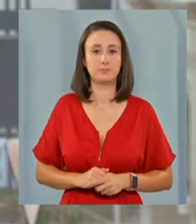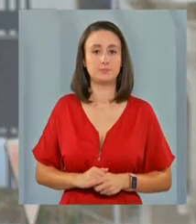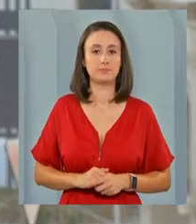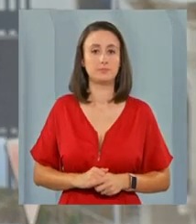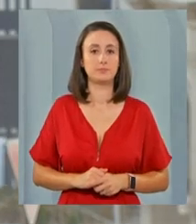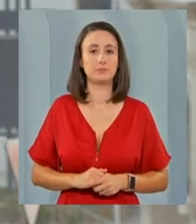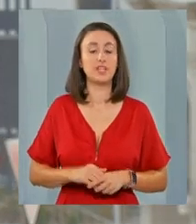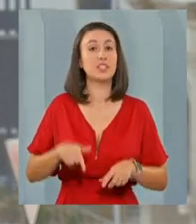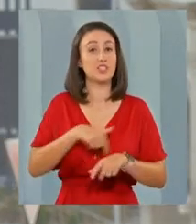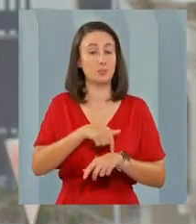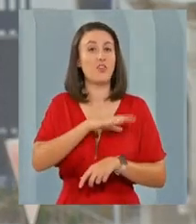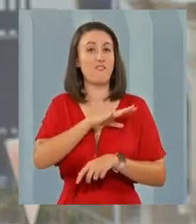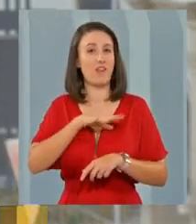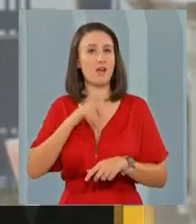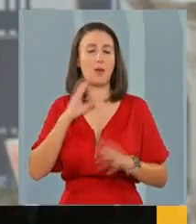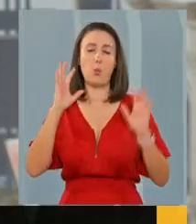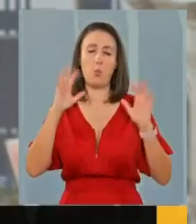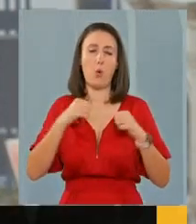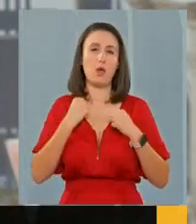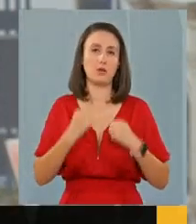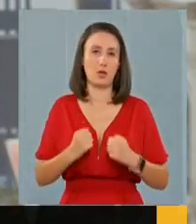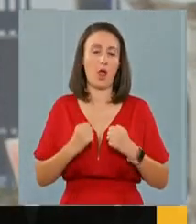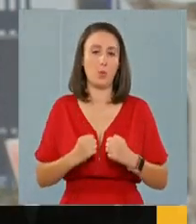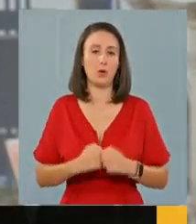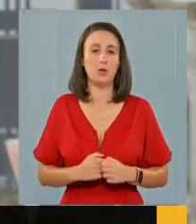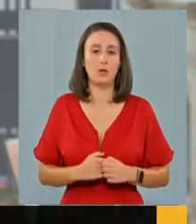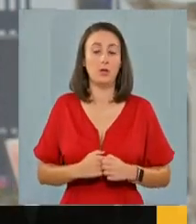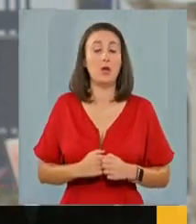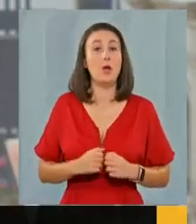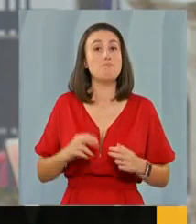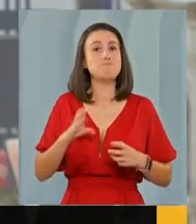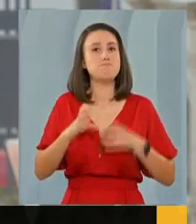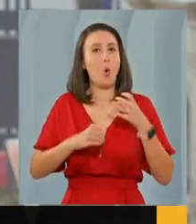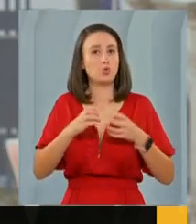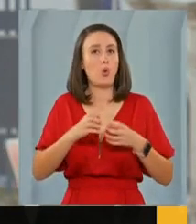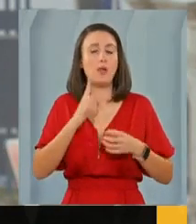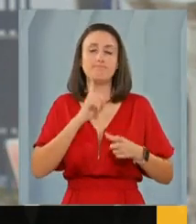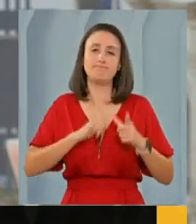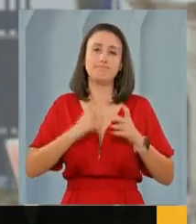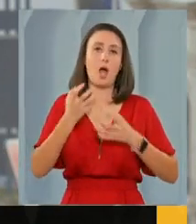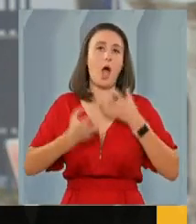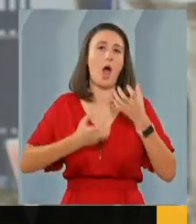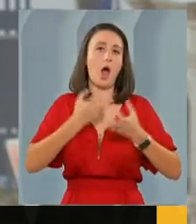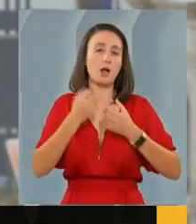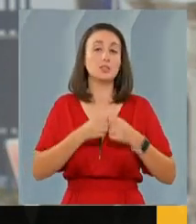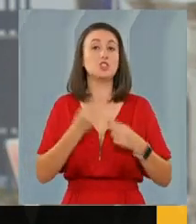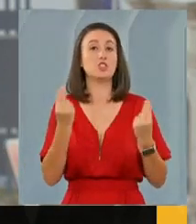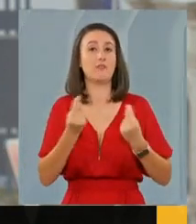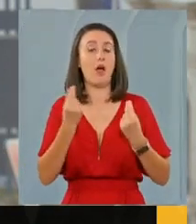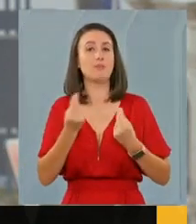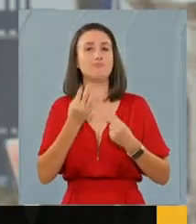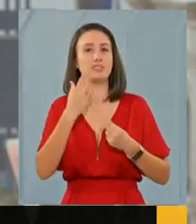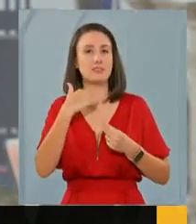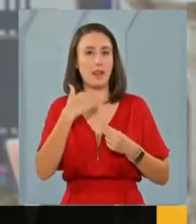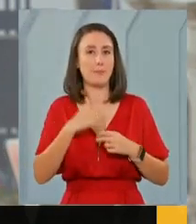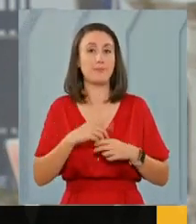În Franța, inundațiile le dau mari bătăi de cap locuitorilor. Portugalia arde necontenit. De câteva zile, pompierii se luptă